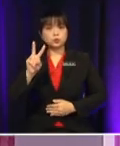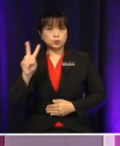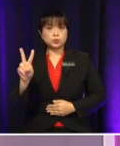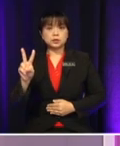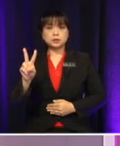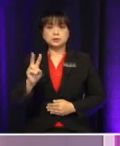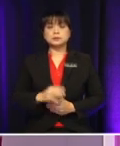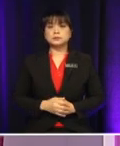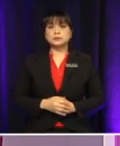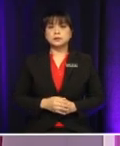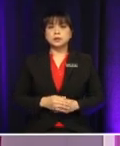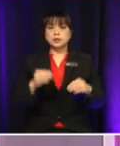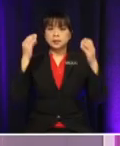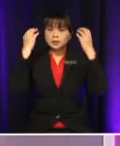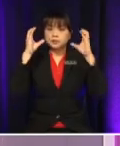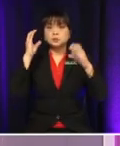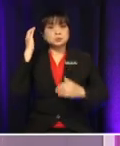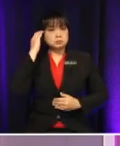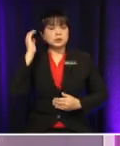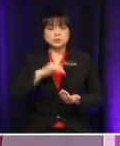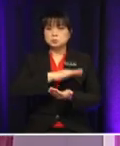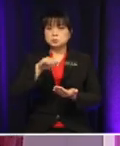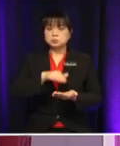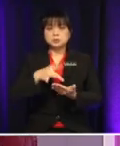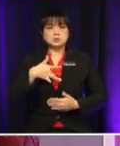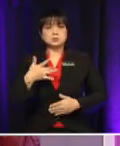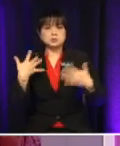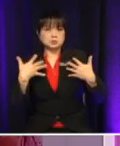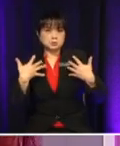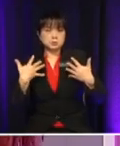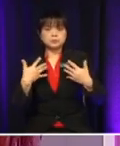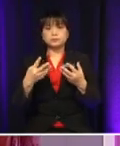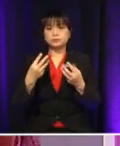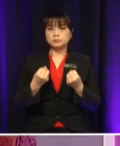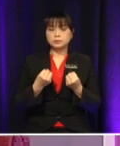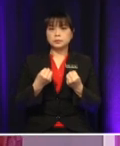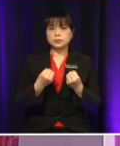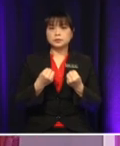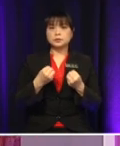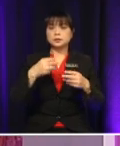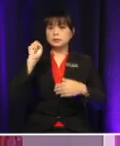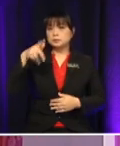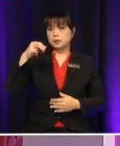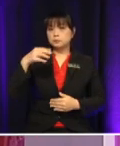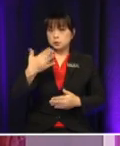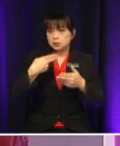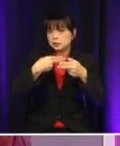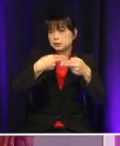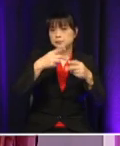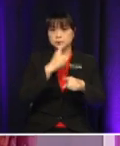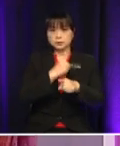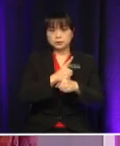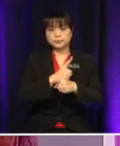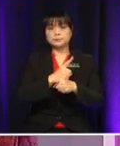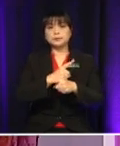anda sangat-sangat gementar sekarang sedang menghadapi SPM ya oke so jangan bimbang hari ini teacher akan